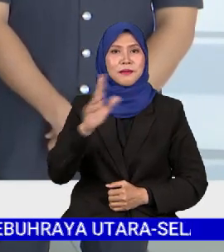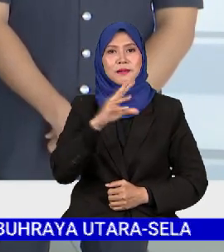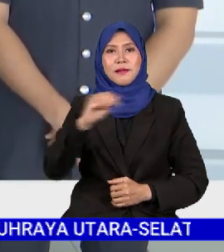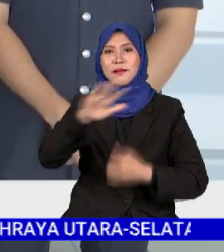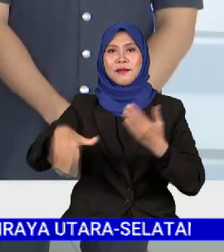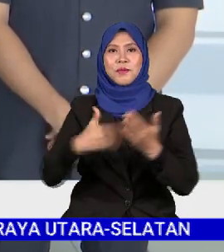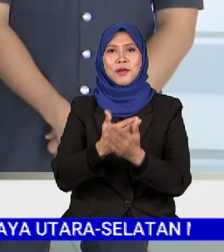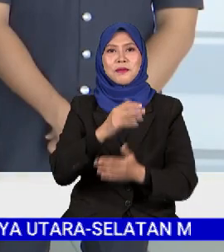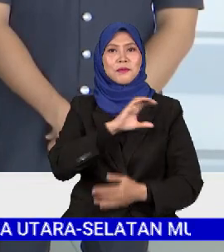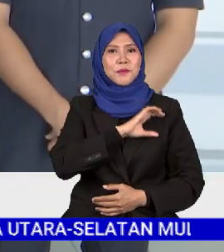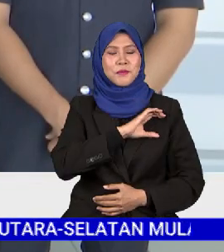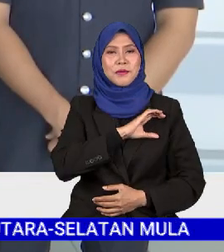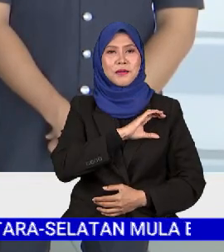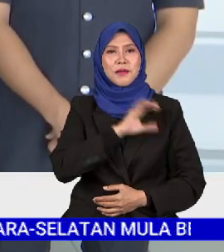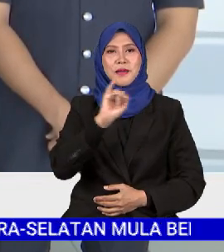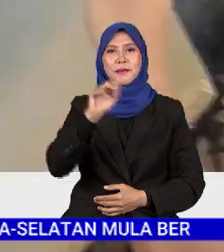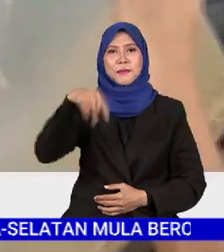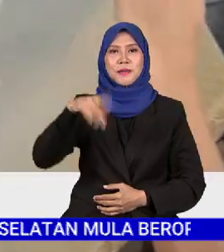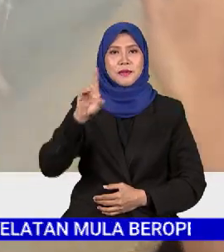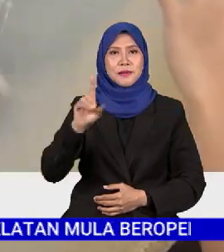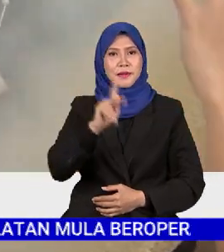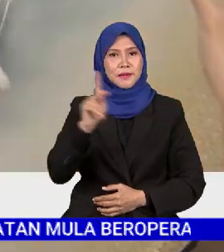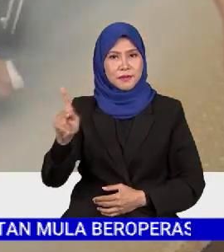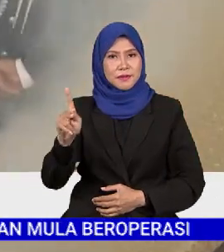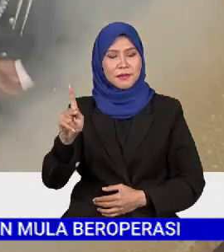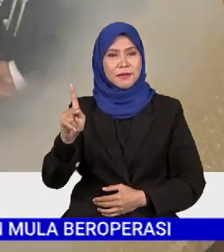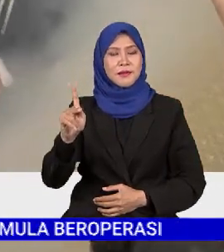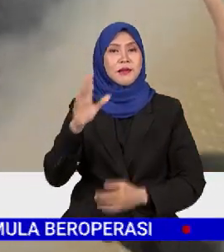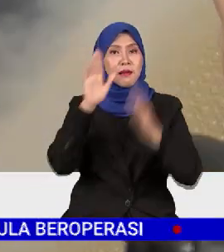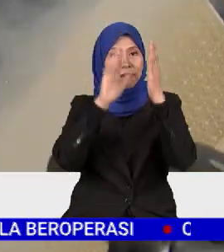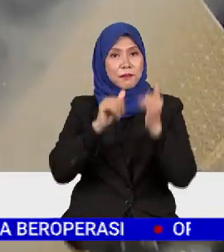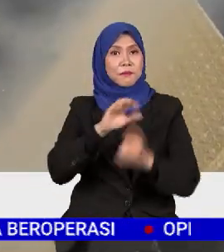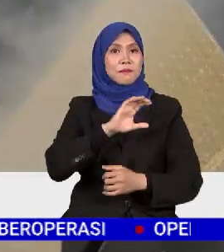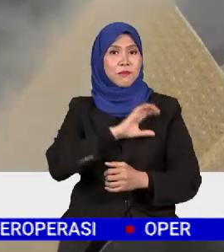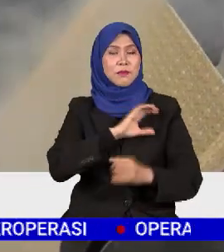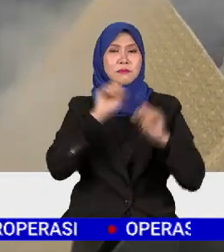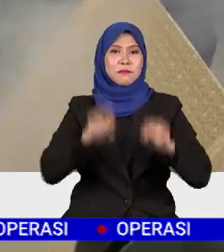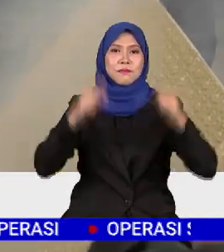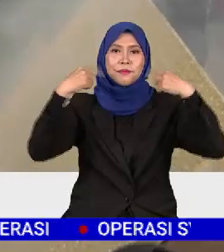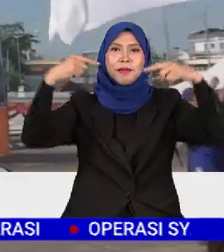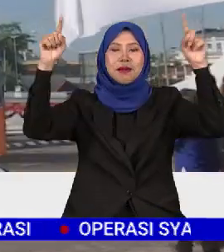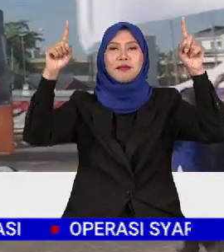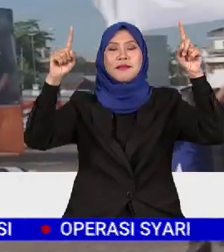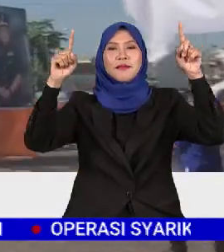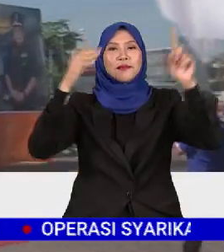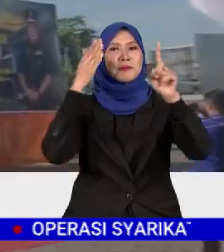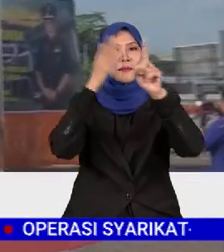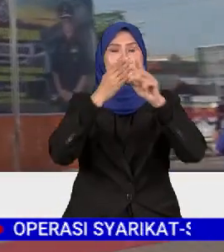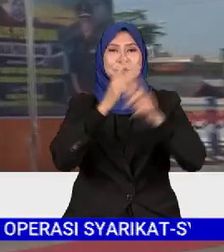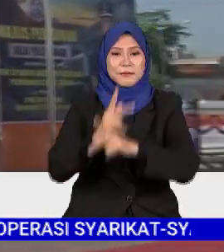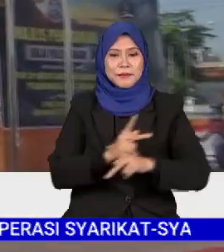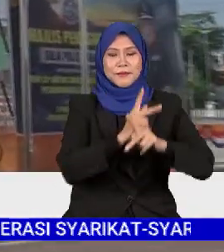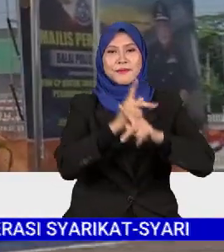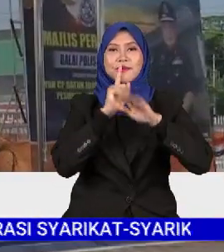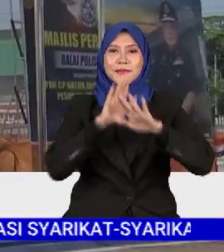warga PDRM IPD Kota Kinabalu, semoga PDRM akan terus cemerlang dalam menjamin keselamatan dan ketenteraman